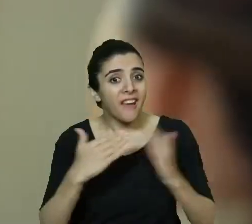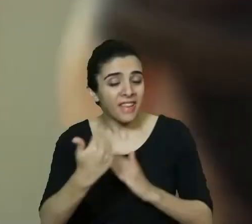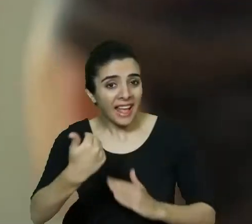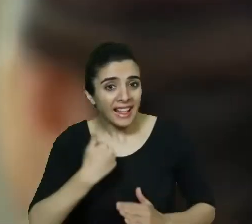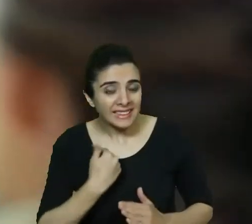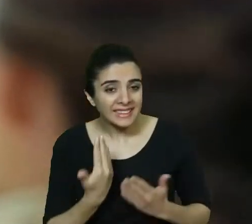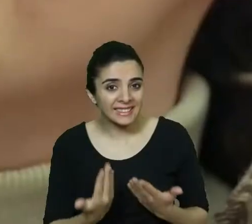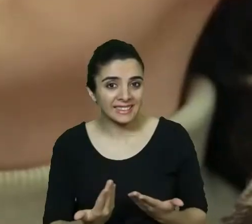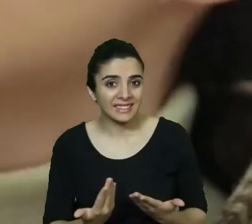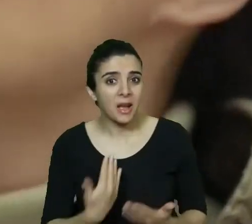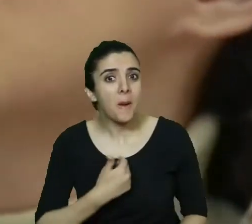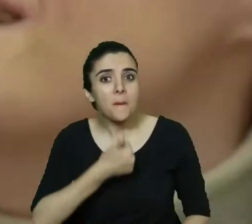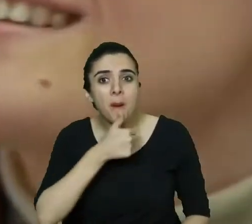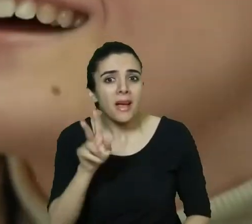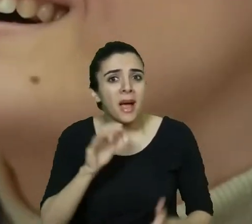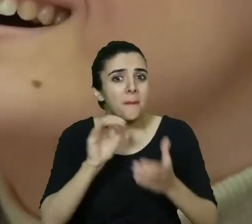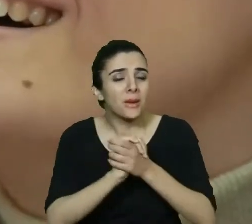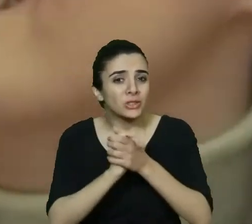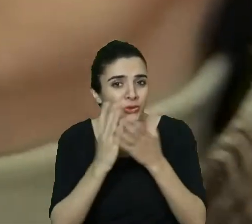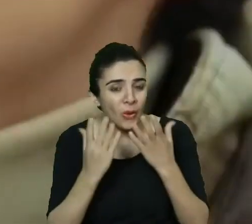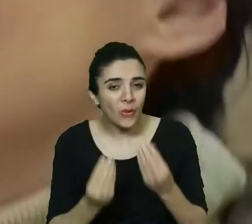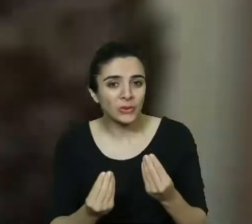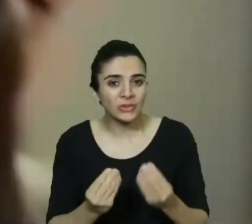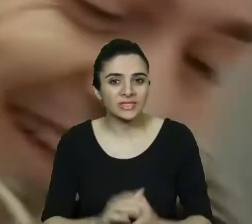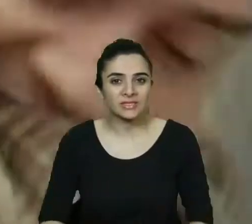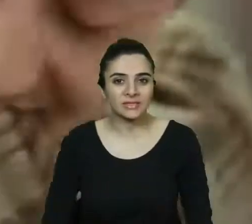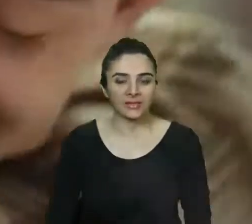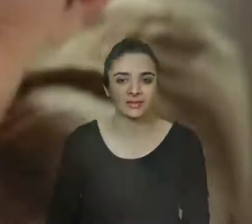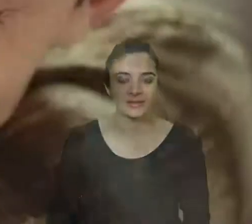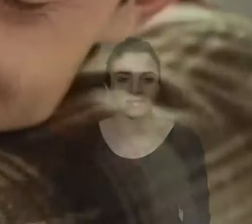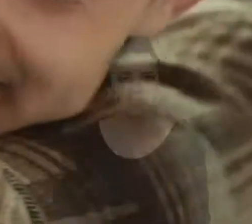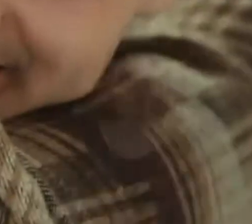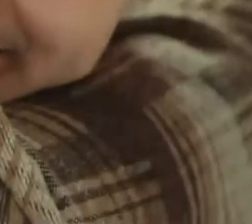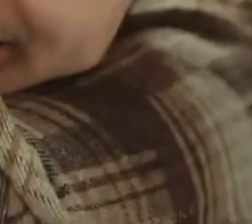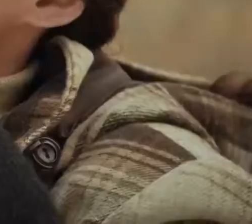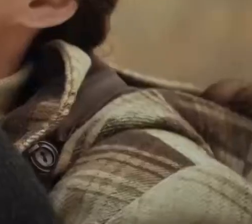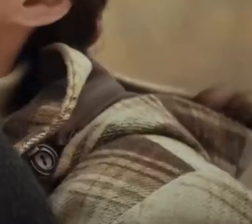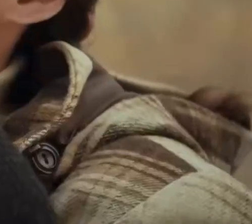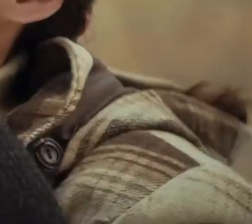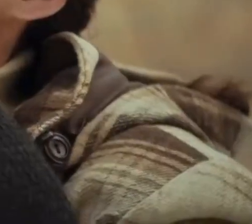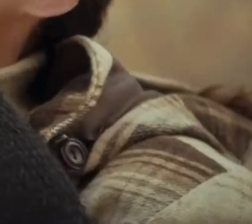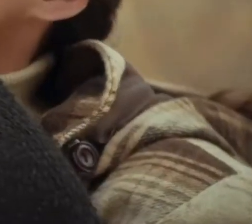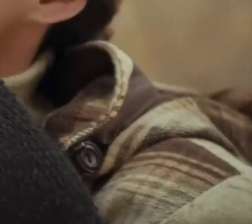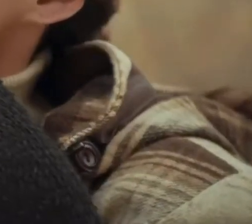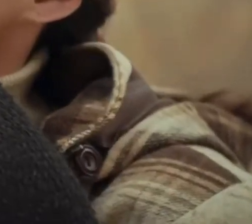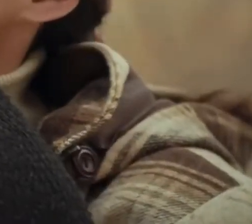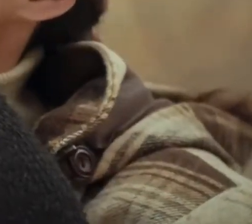geldi. Babamla barıştılar. Sevinçle gülümseyerek tekrar sarıldı.